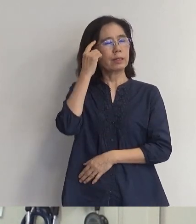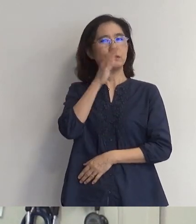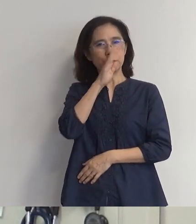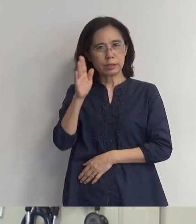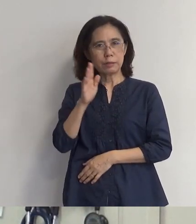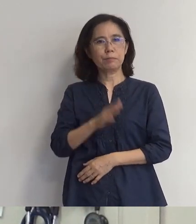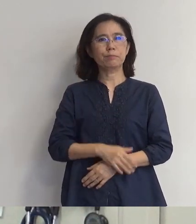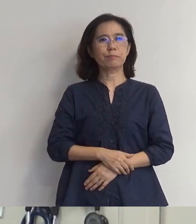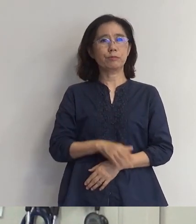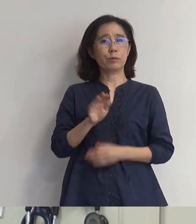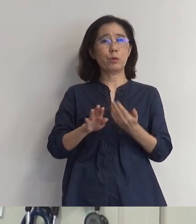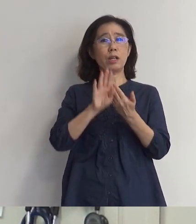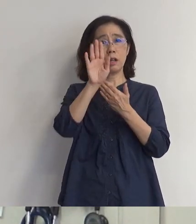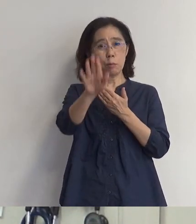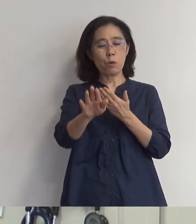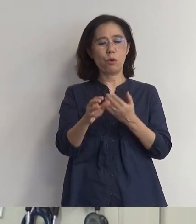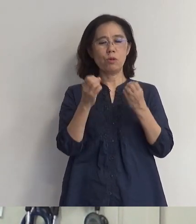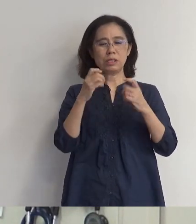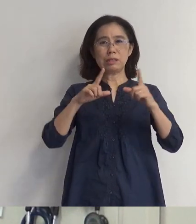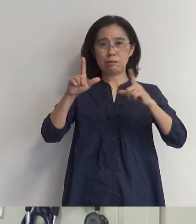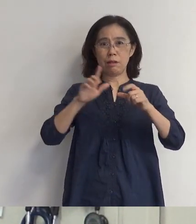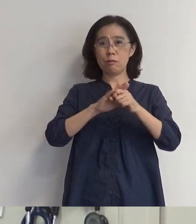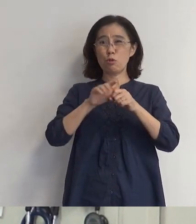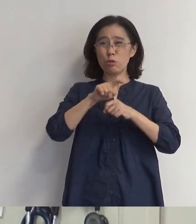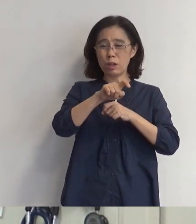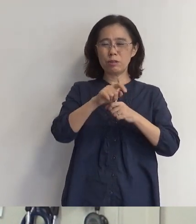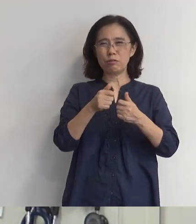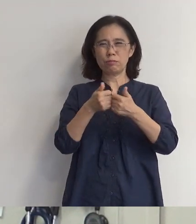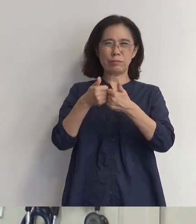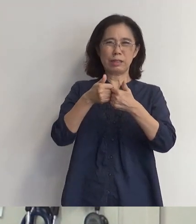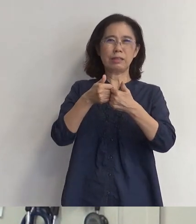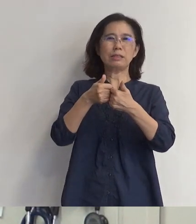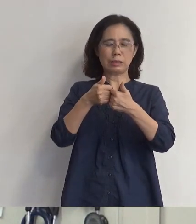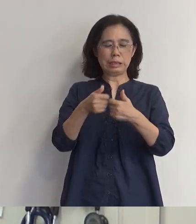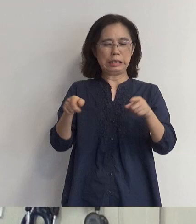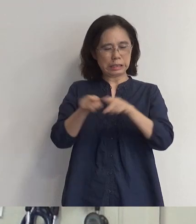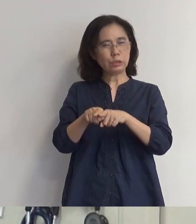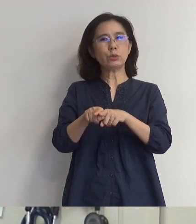。これからも新型コロナとの戦いに